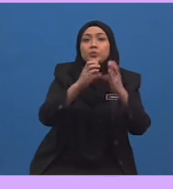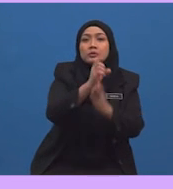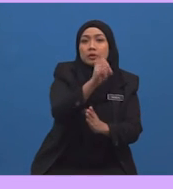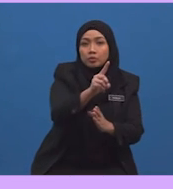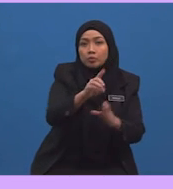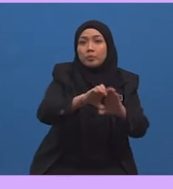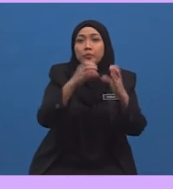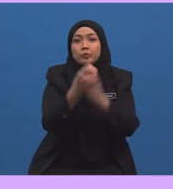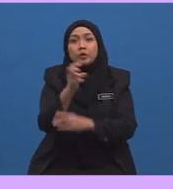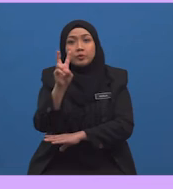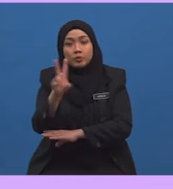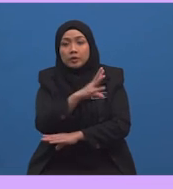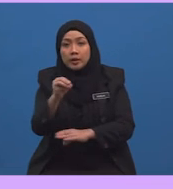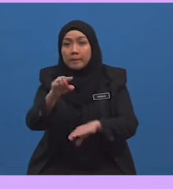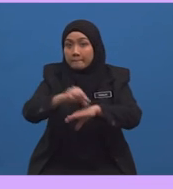dan pengguna tertiar.